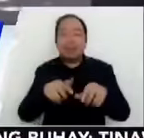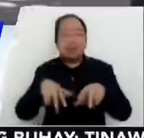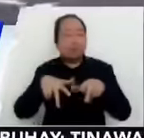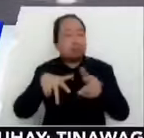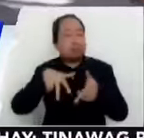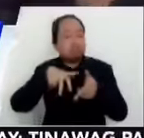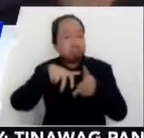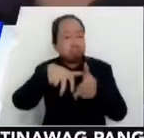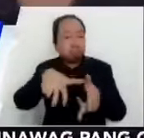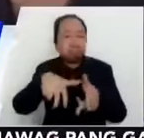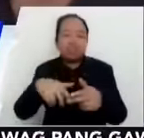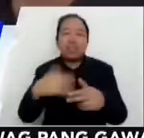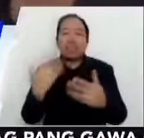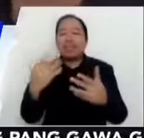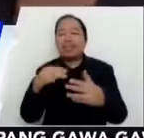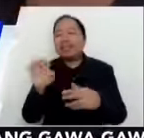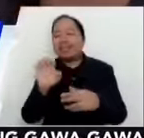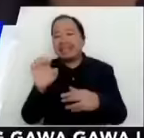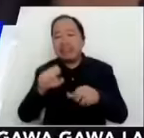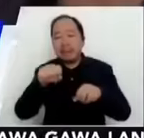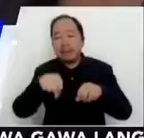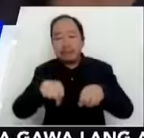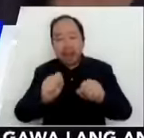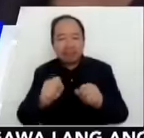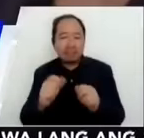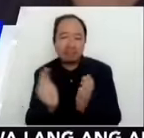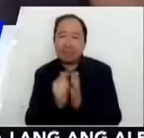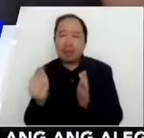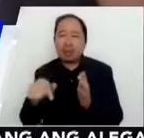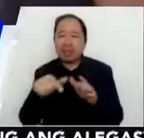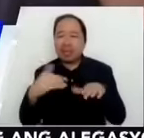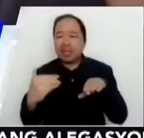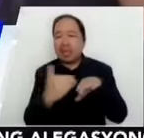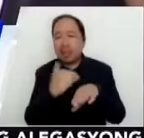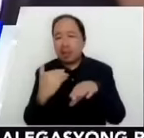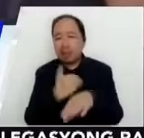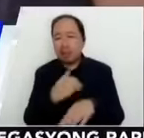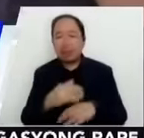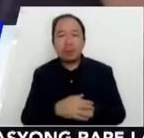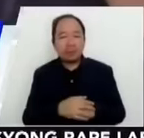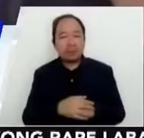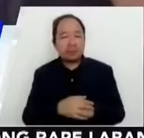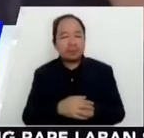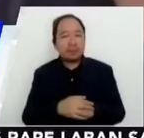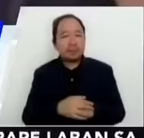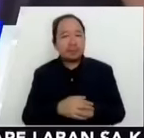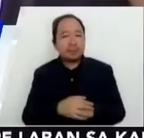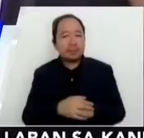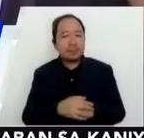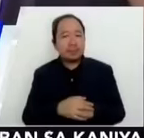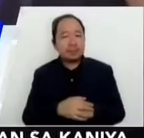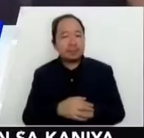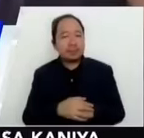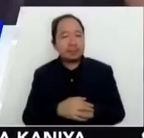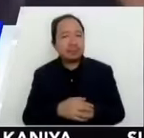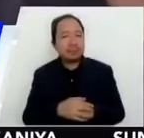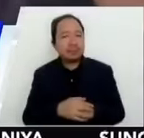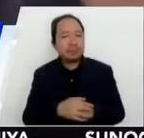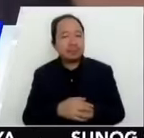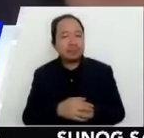Highway. Sinapapasada ka nga. Ganyan pa ngayon yan po. Pero dyan ang problema ng tao-tao. Doon sa ano lang.